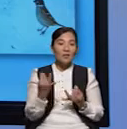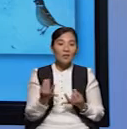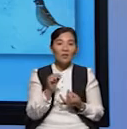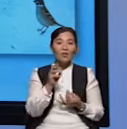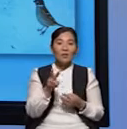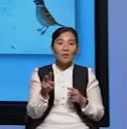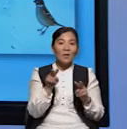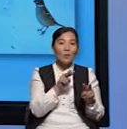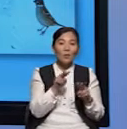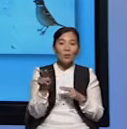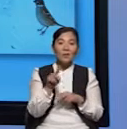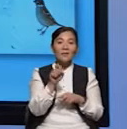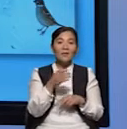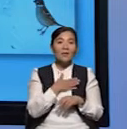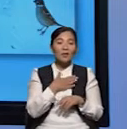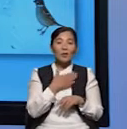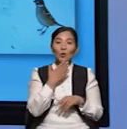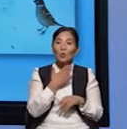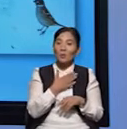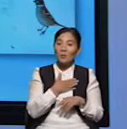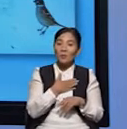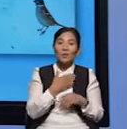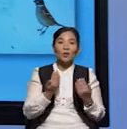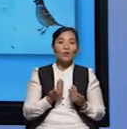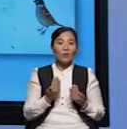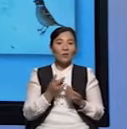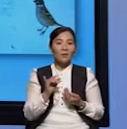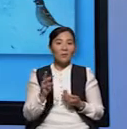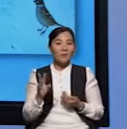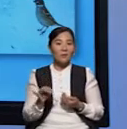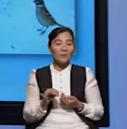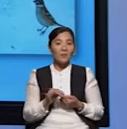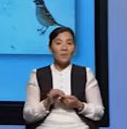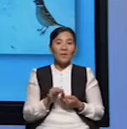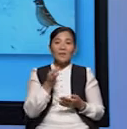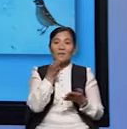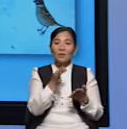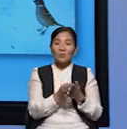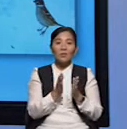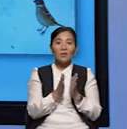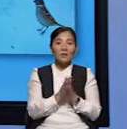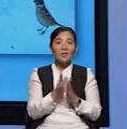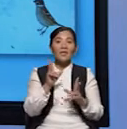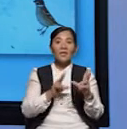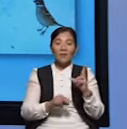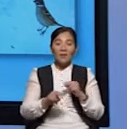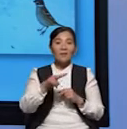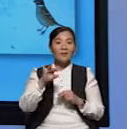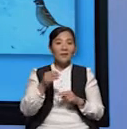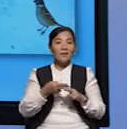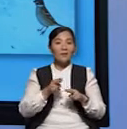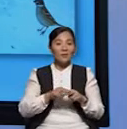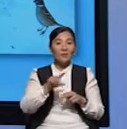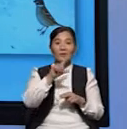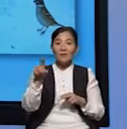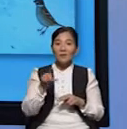интереснее, чем наблюдать за нашими любимыми питомцами. Скажите, пожалуйста, а является ли